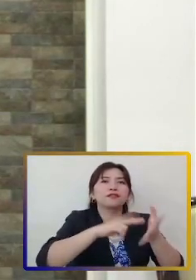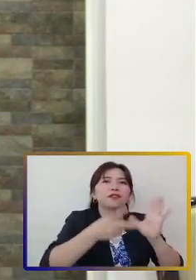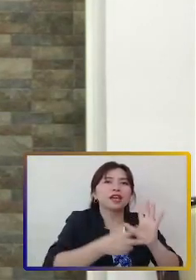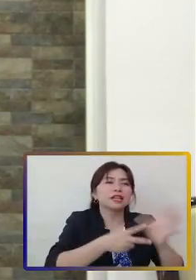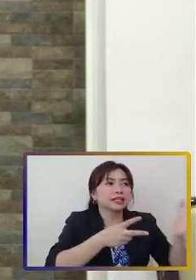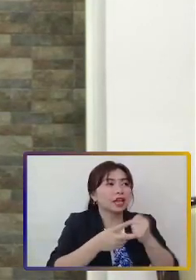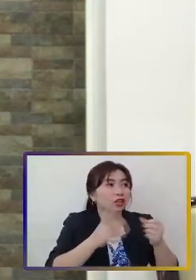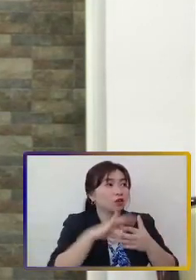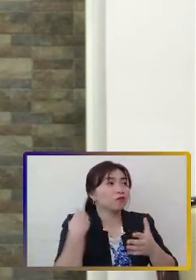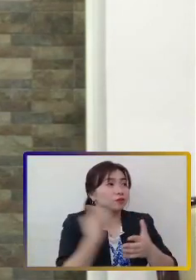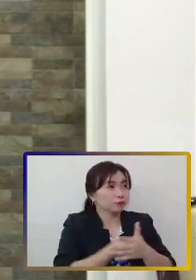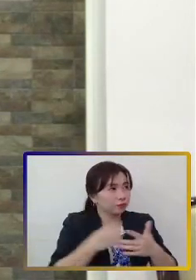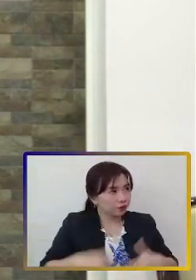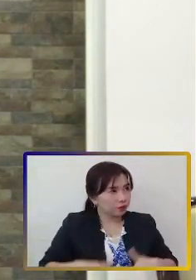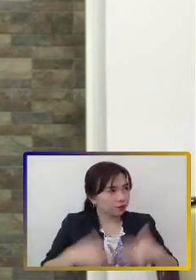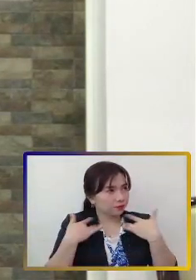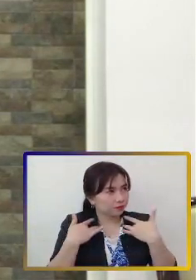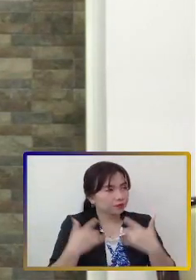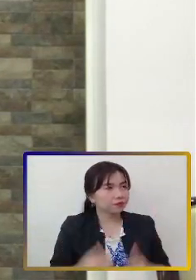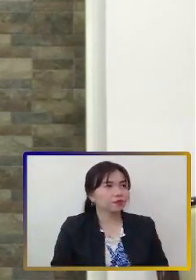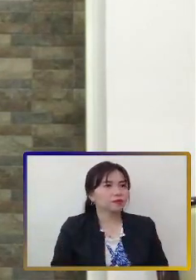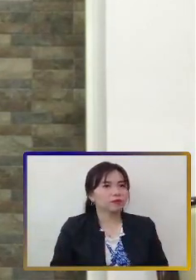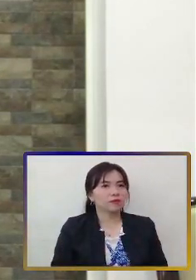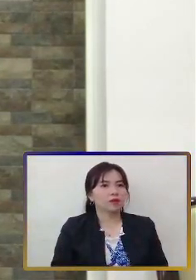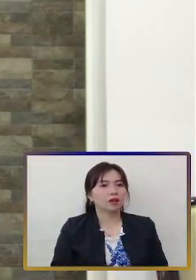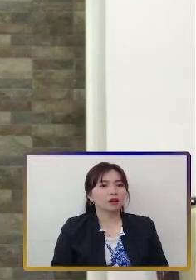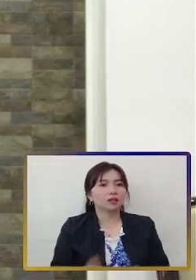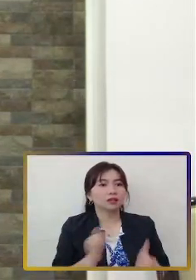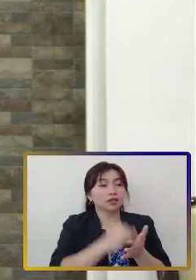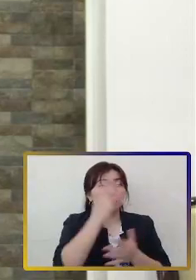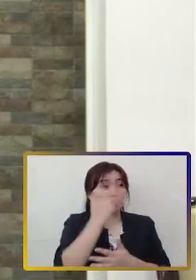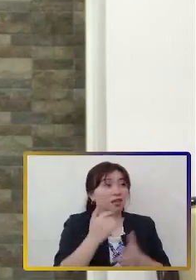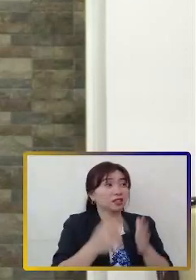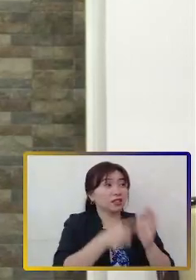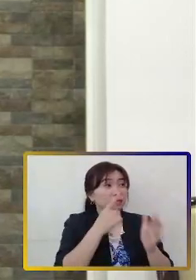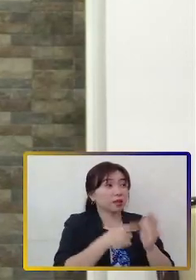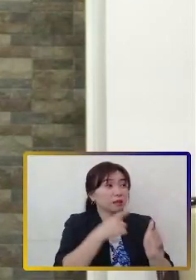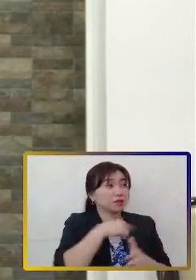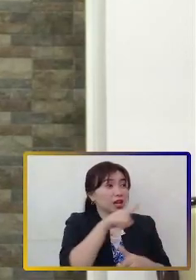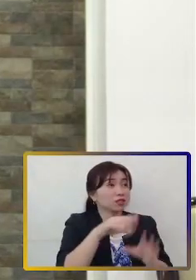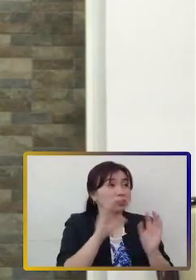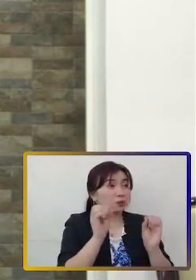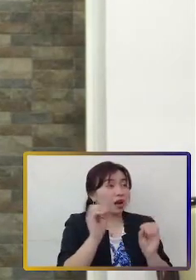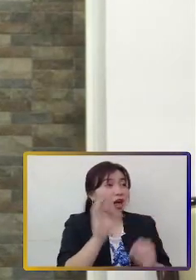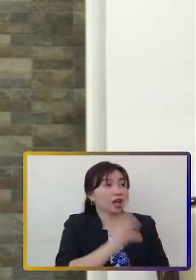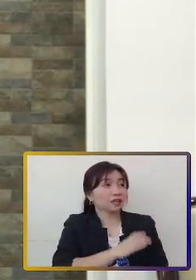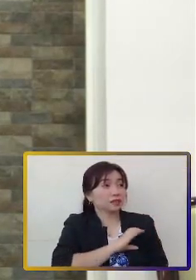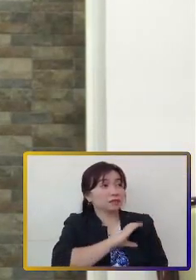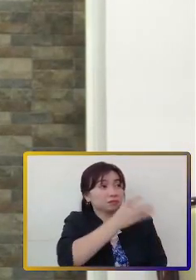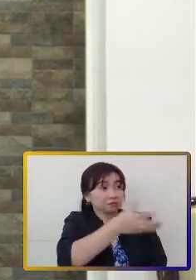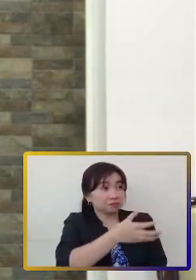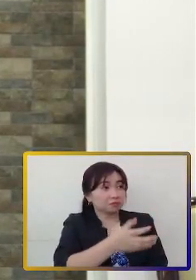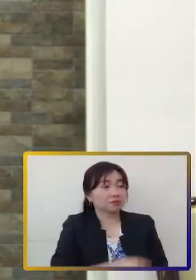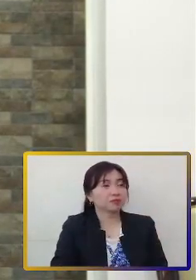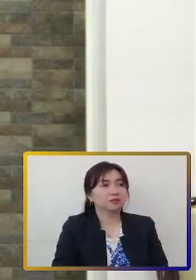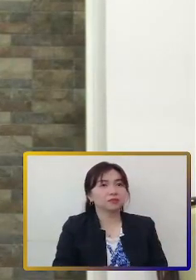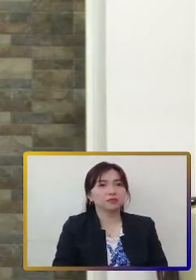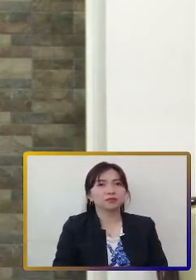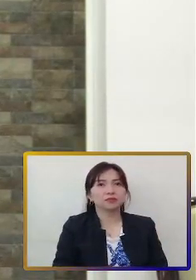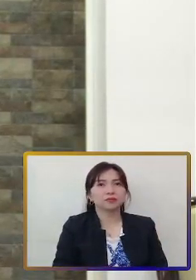Kristiyano po natin kaya minsan wala tayong confident a pamay na ito ako bilang isang